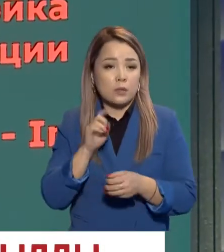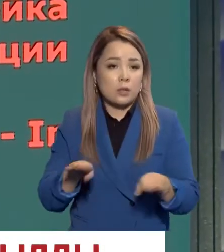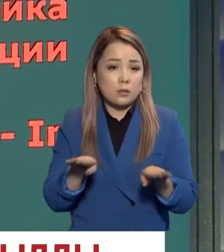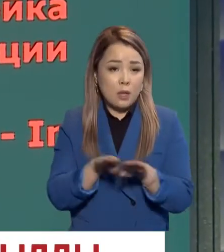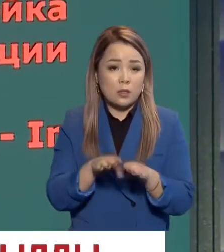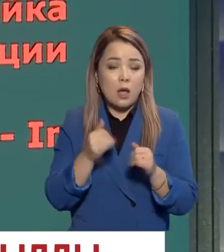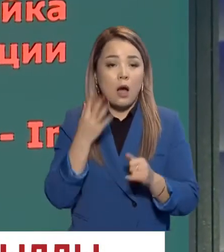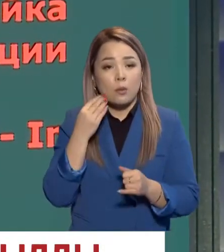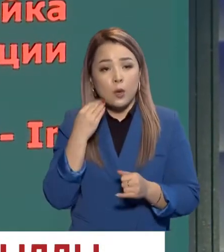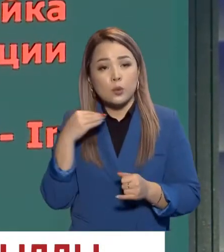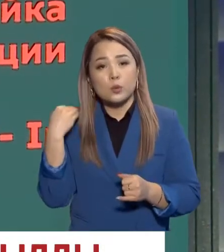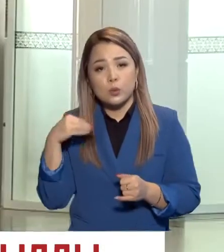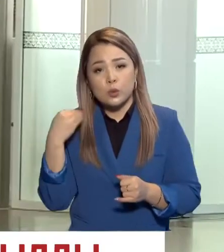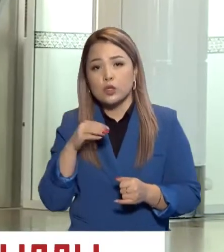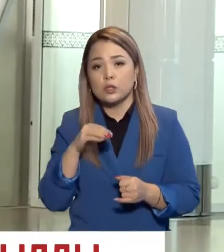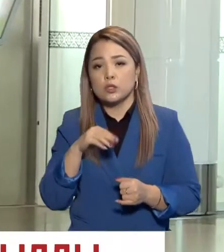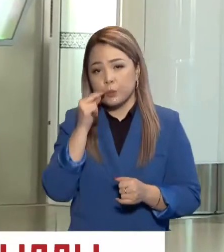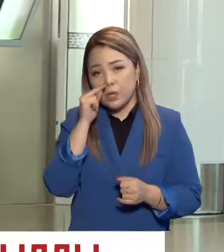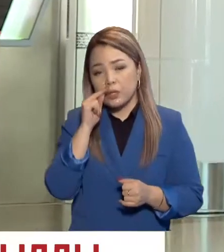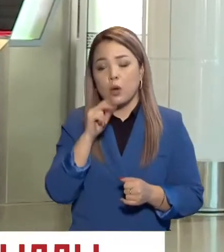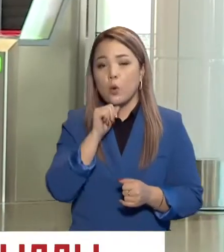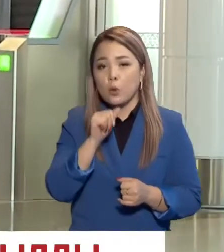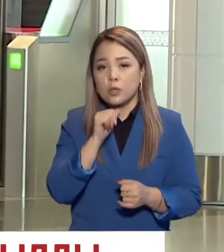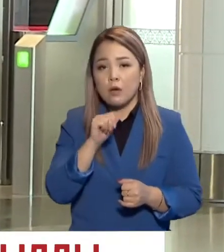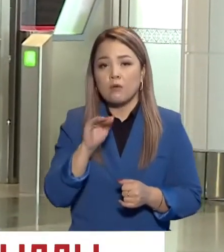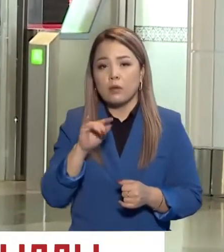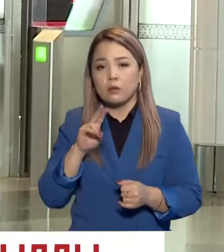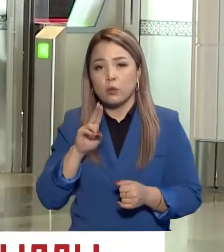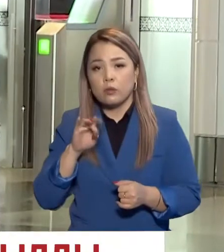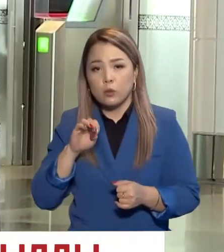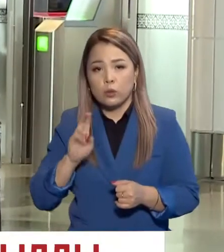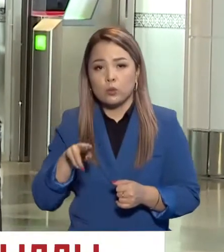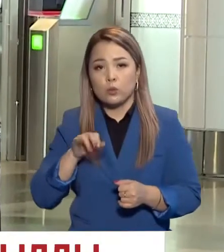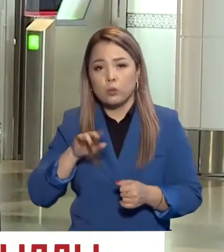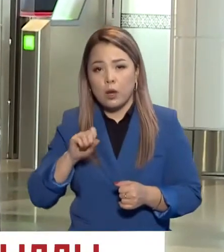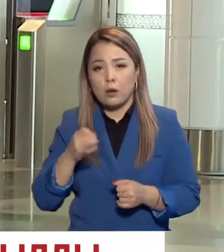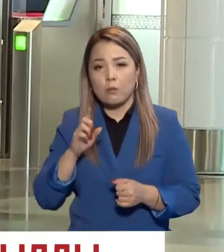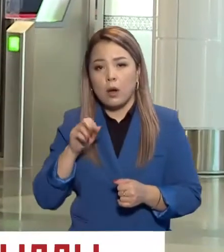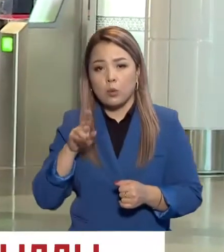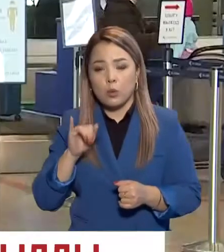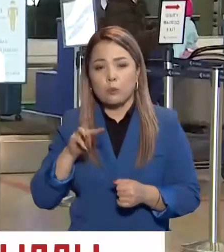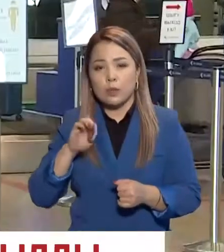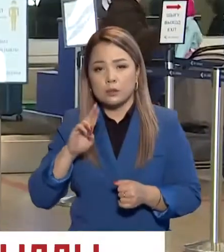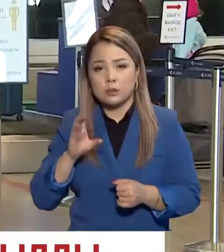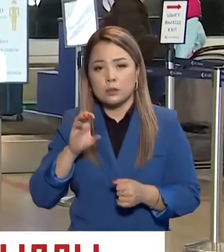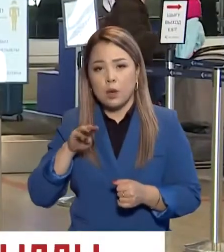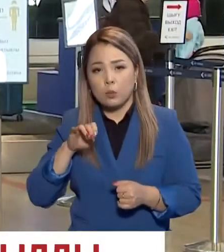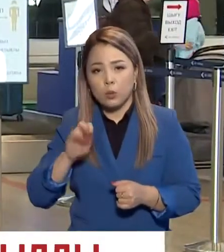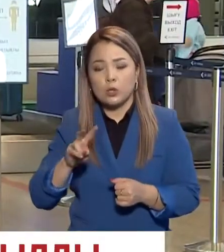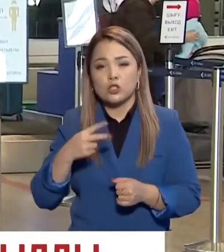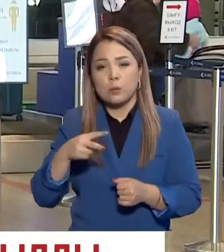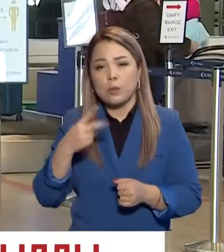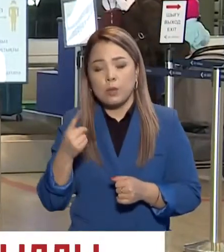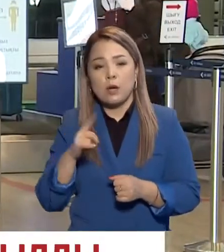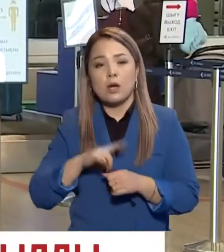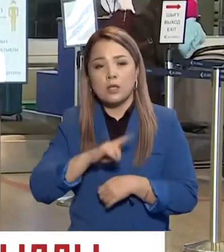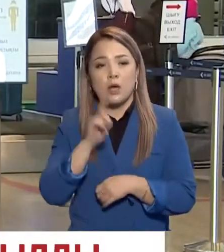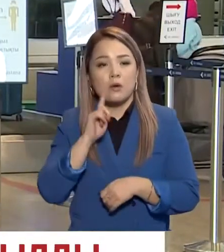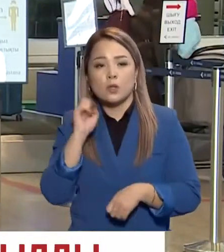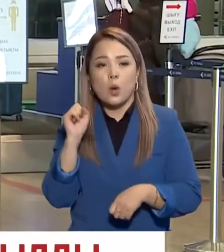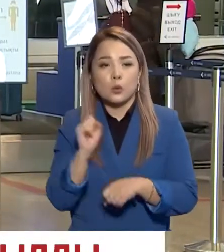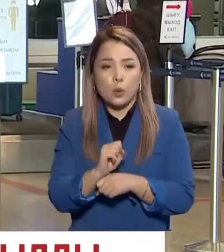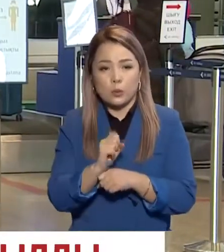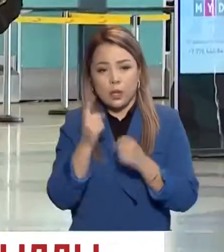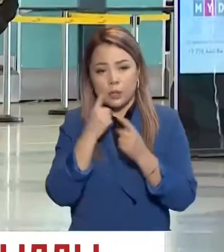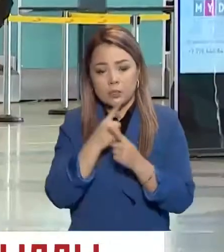Түркістан, Шымкент, Қостанай қаласынан Франкфурт, Баку, Дубай, Минск, Стамбул бағыты бойынша 21 рейс тоқтатылды деп